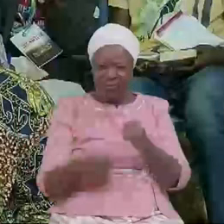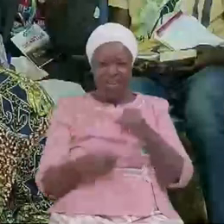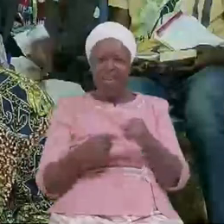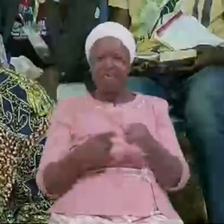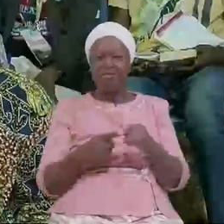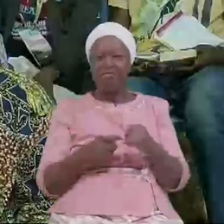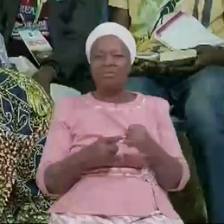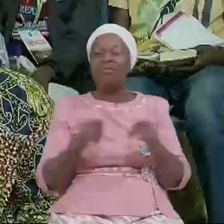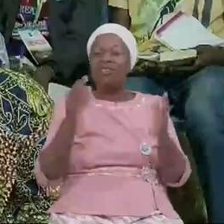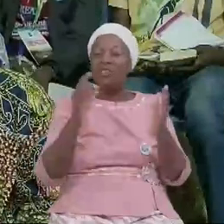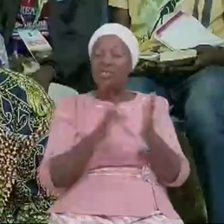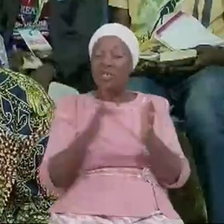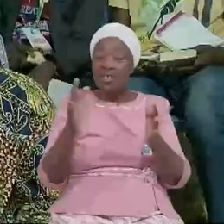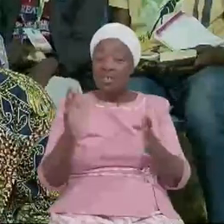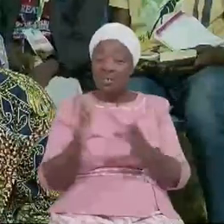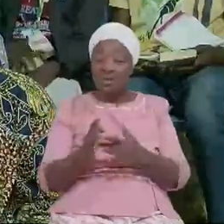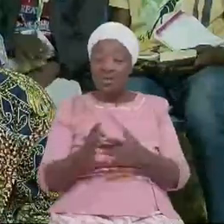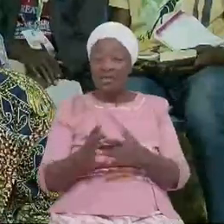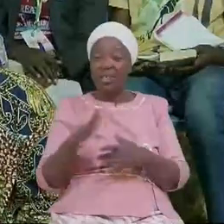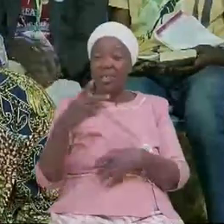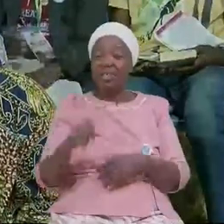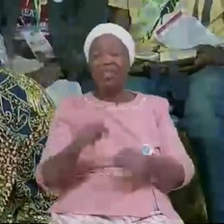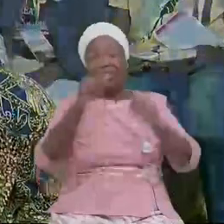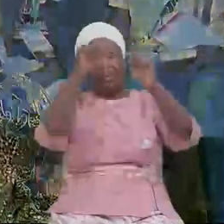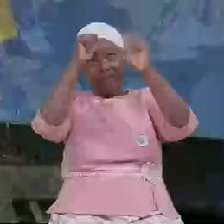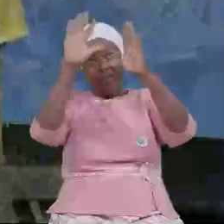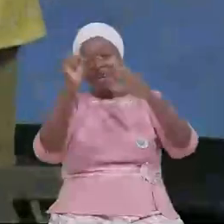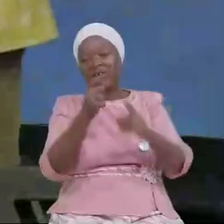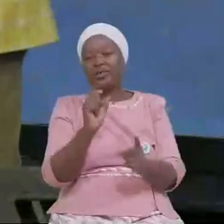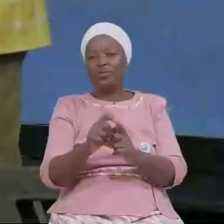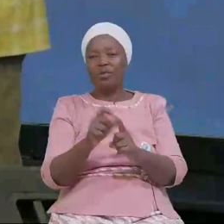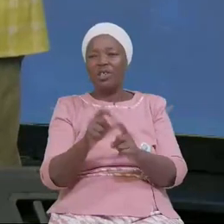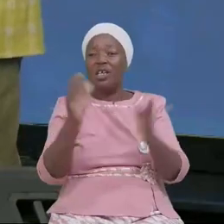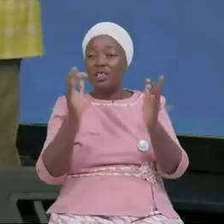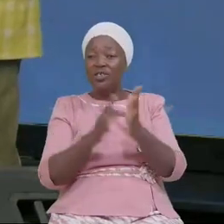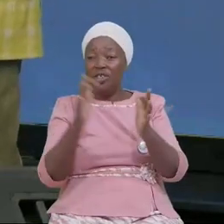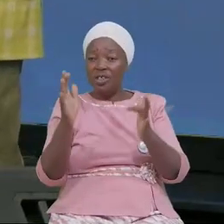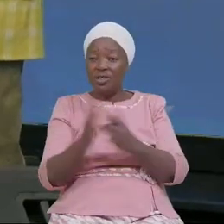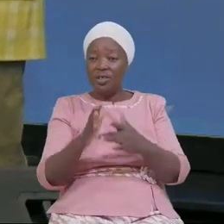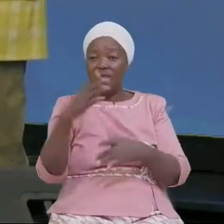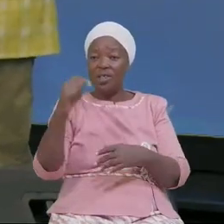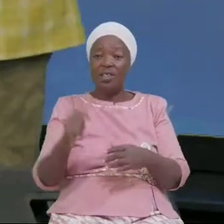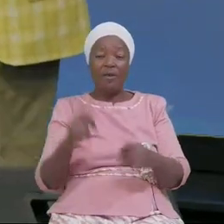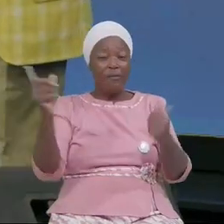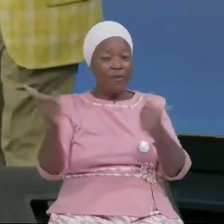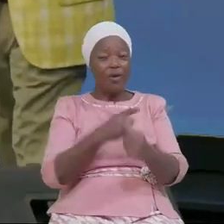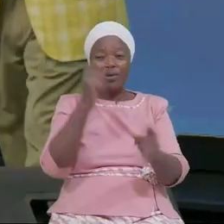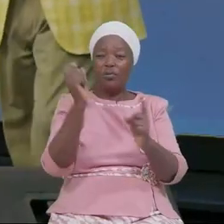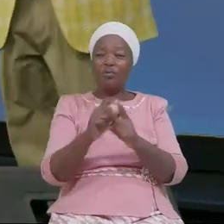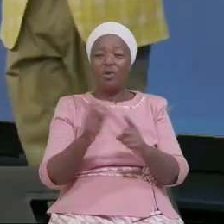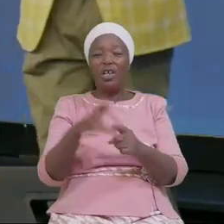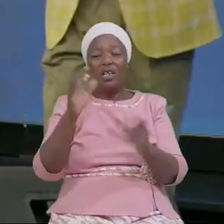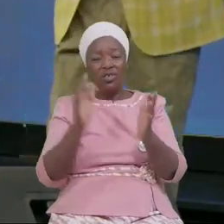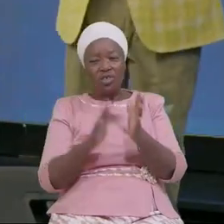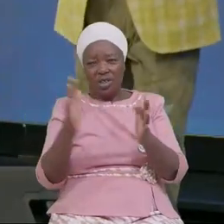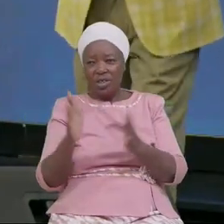Jésus, la parole du Père. Jésus, la parole suprême. Jésus,